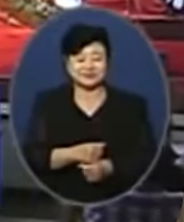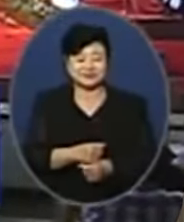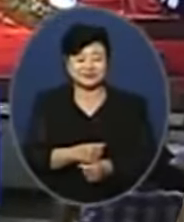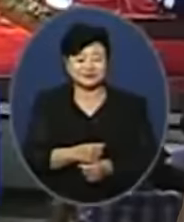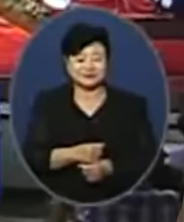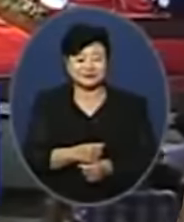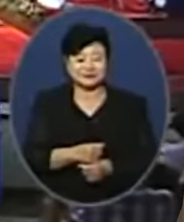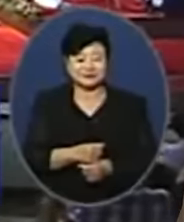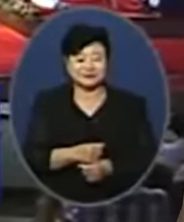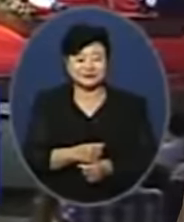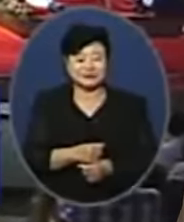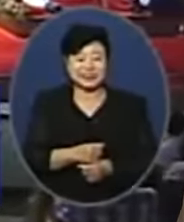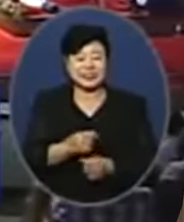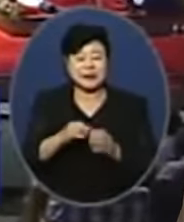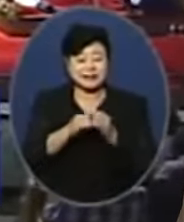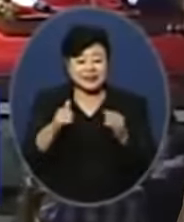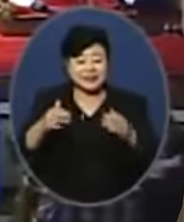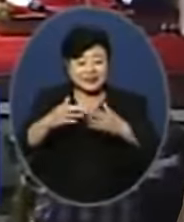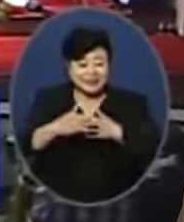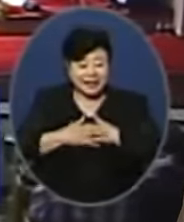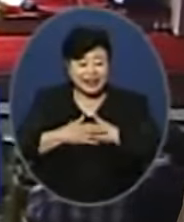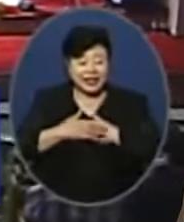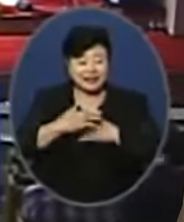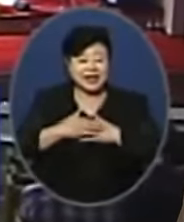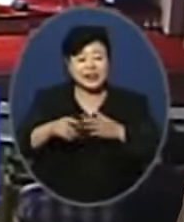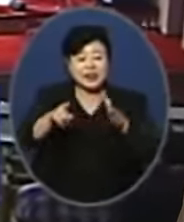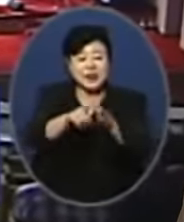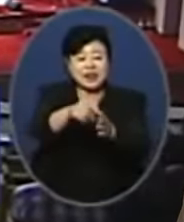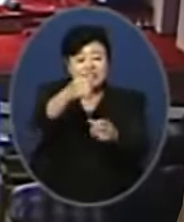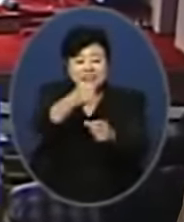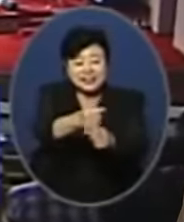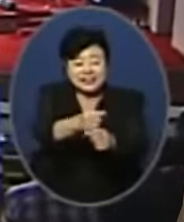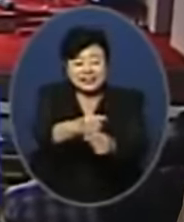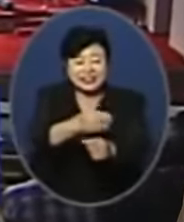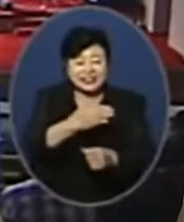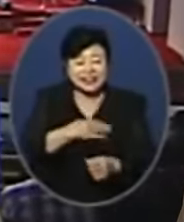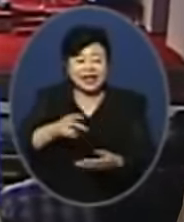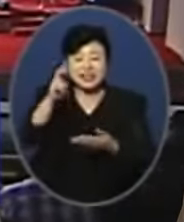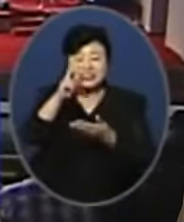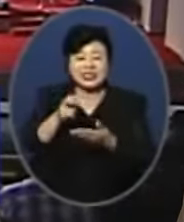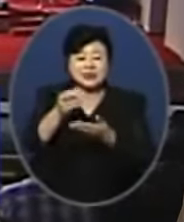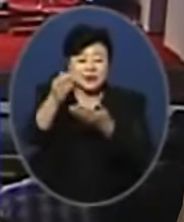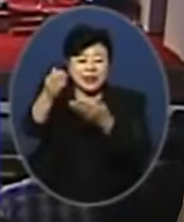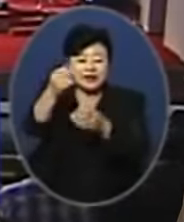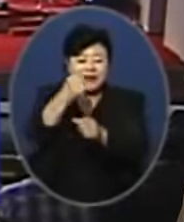따라 읽으십시오. 이 백성은 내가 나를 위하여 지었나니